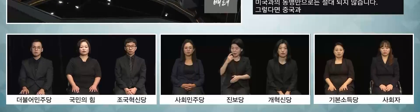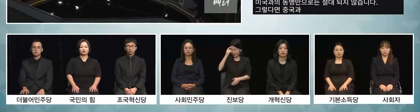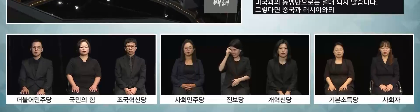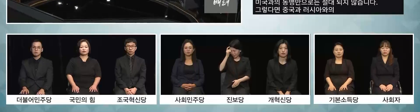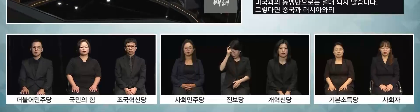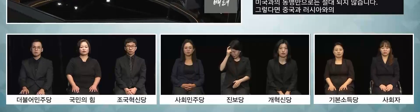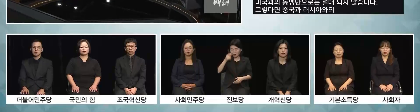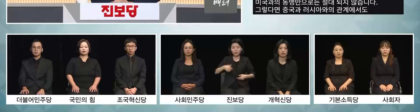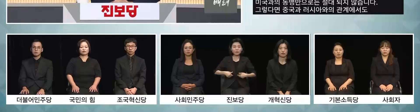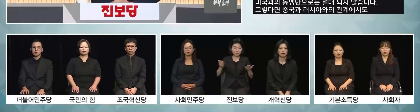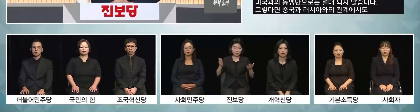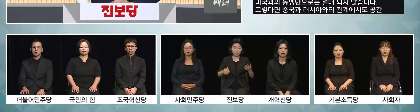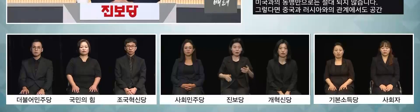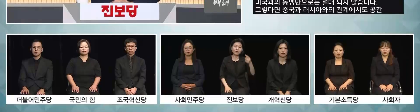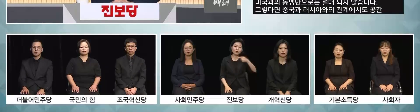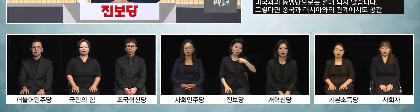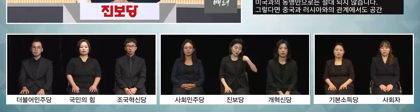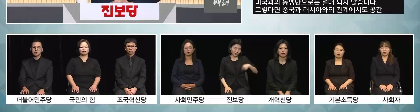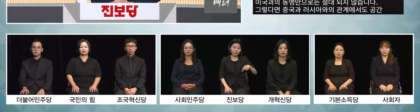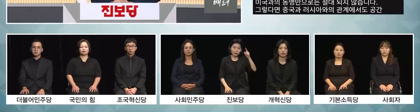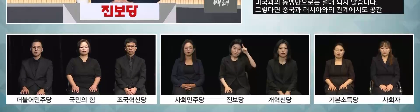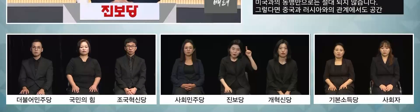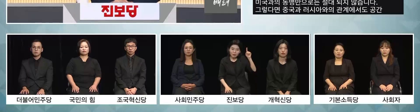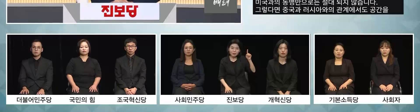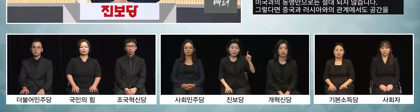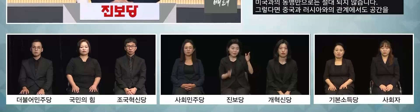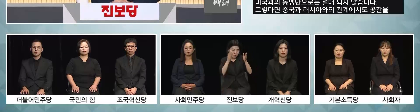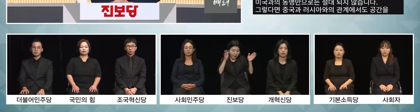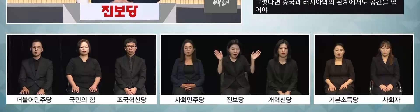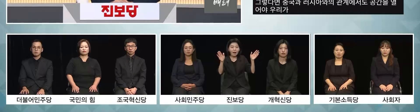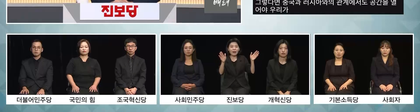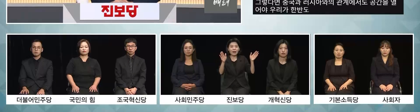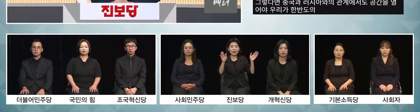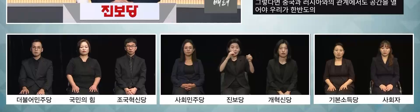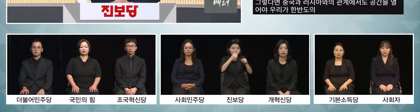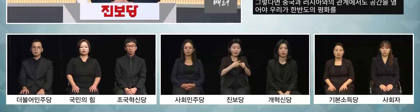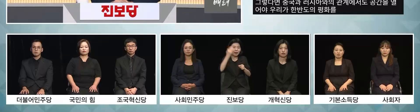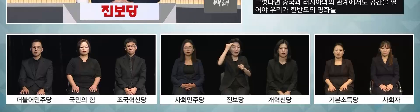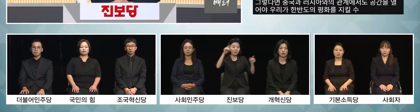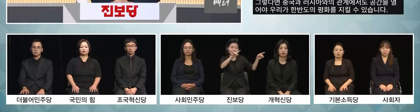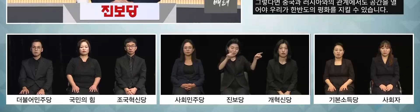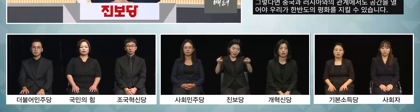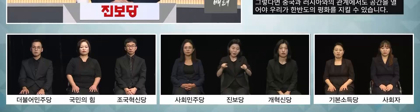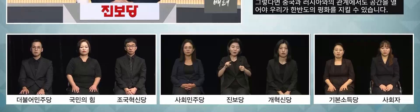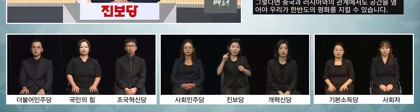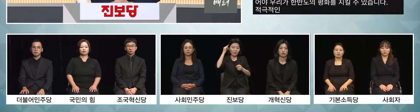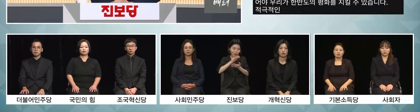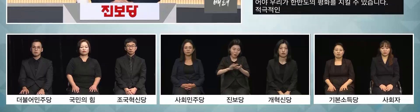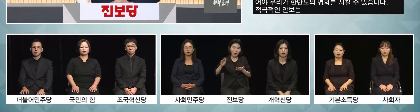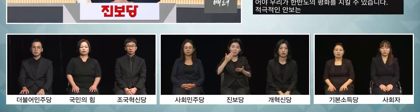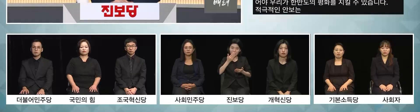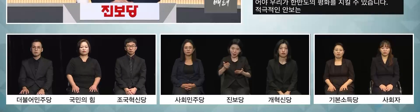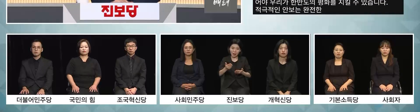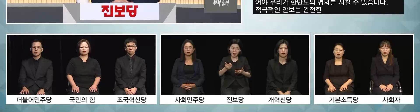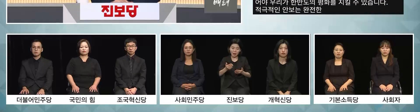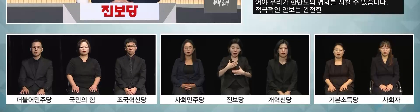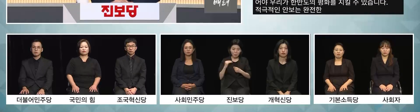관계에서도 공간을 열어야 우리가 한반도의 평화를 지킬 수 있습니다. 적극적인 안보는 완전한 평화를 실현하는 것입니다.